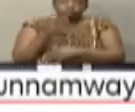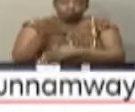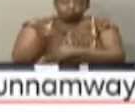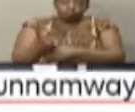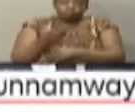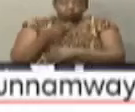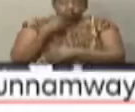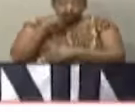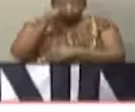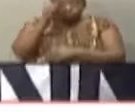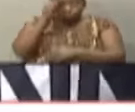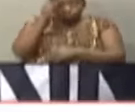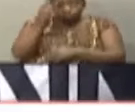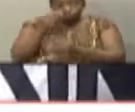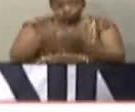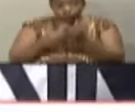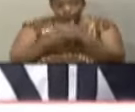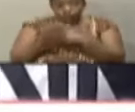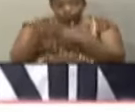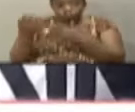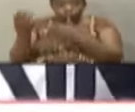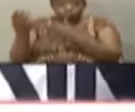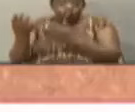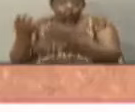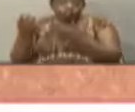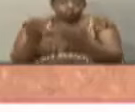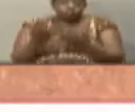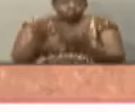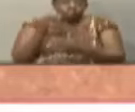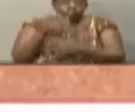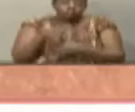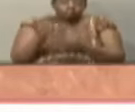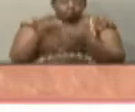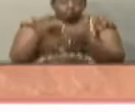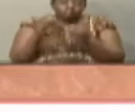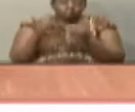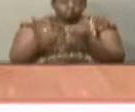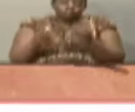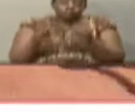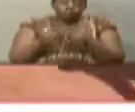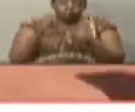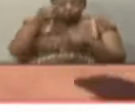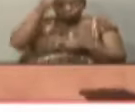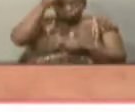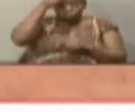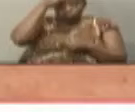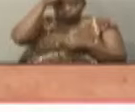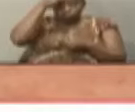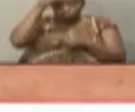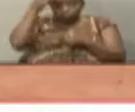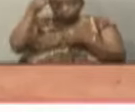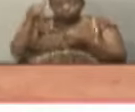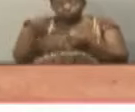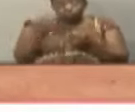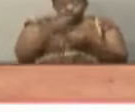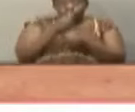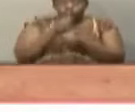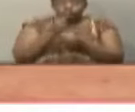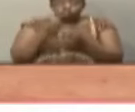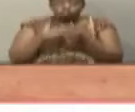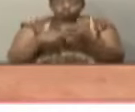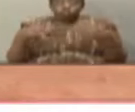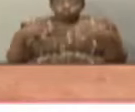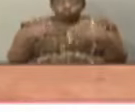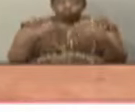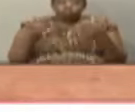kibi nnyo omuzadde okukeera ku makya okwetikka ebizibu by'ogw'omwana. Wisdom Kayenga naye ali mu kibiina kya Uganda Bloggers Association ategeeza nti bali mu kutya